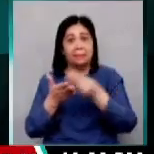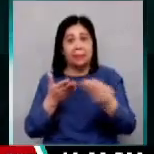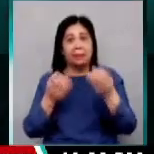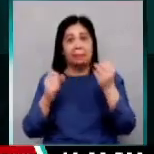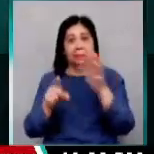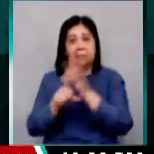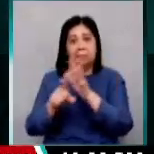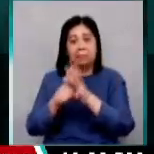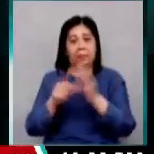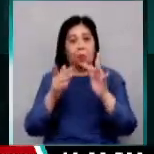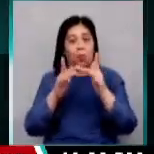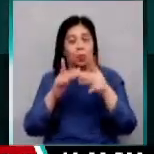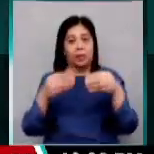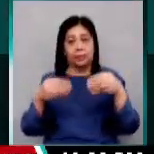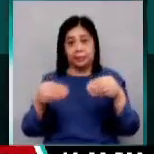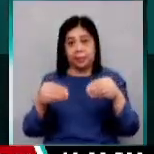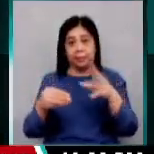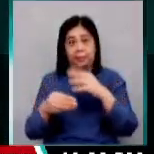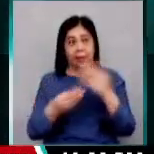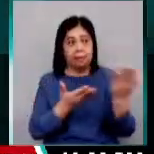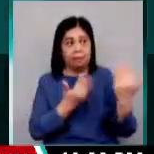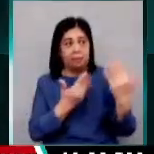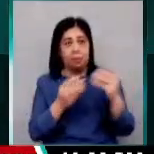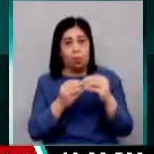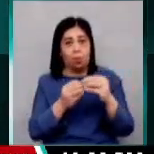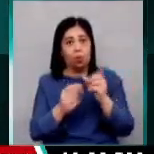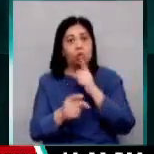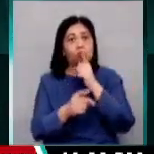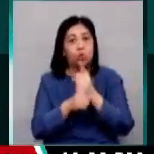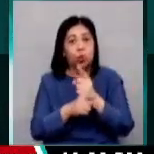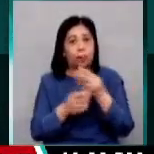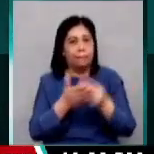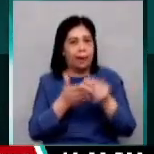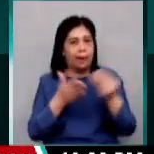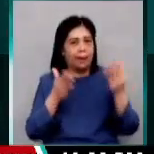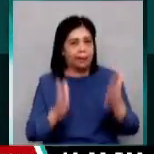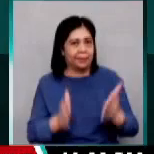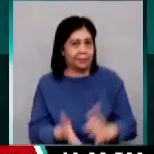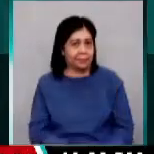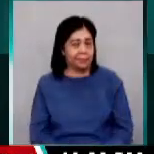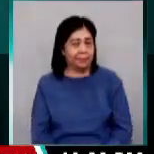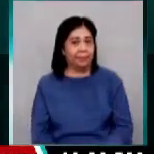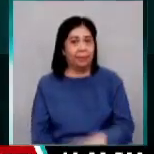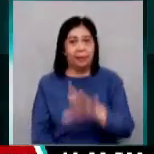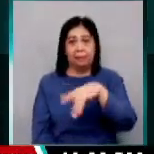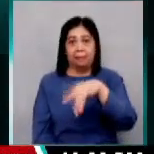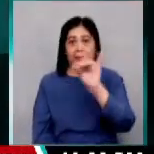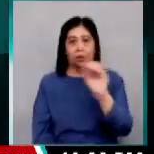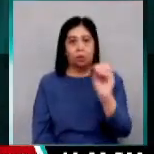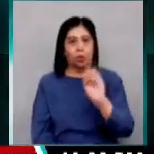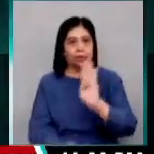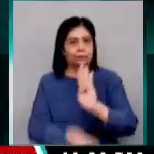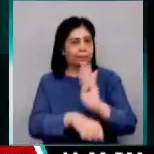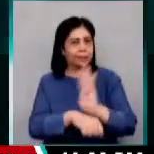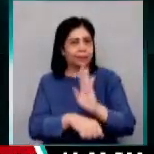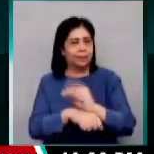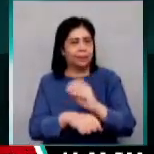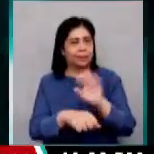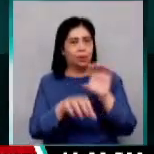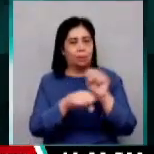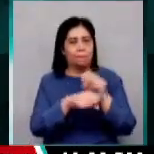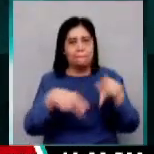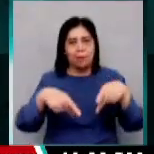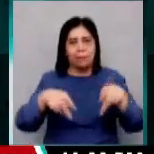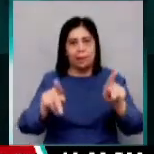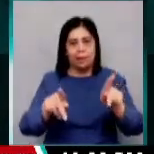shop at makahikayat ng mga tunay na buyer. Na-discovery ring walang business at occupational permit ang